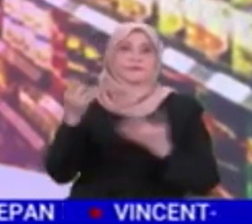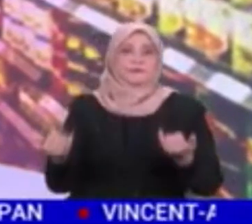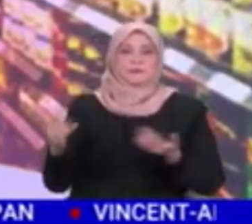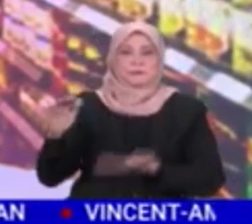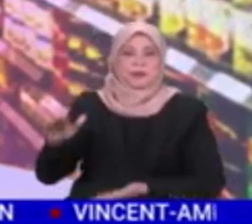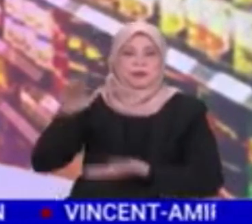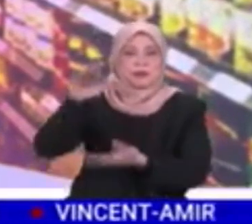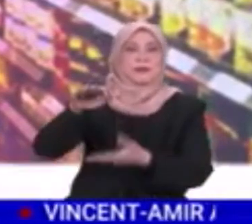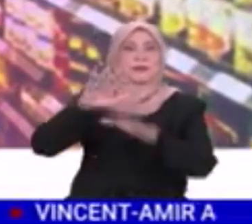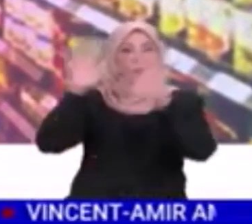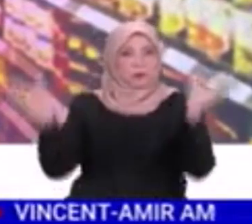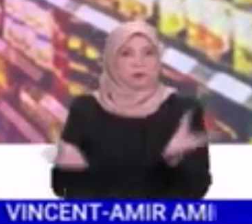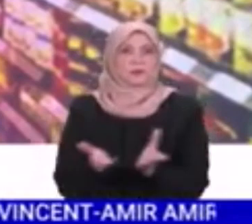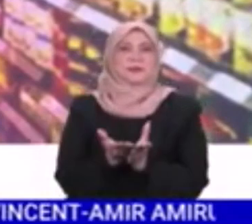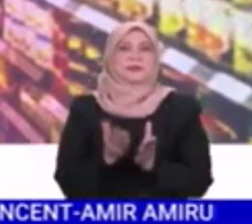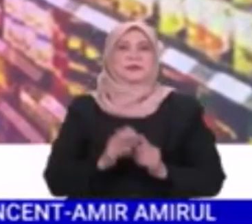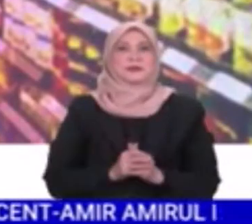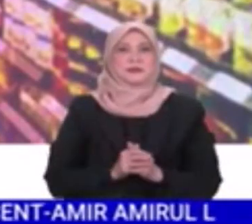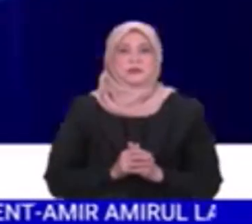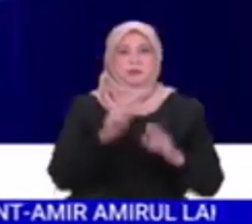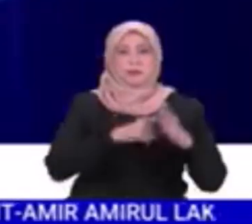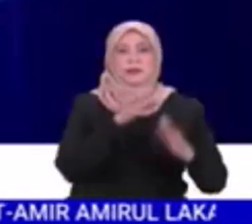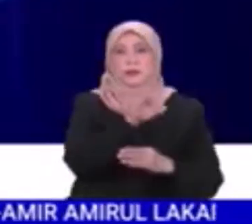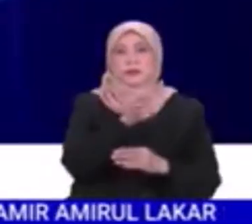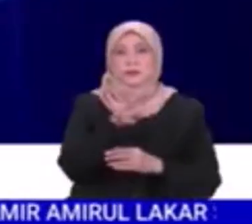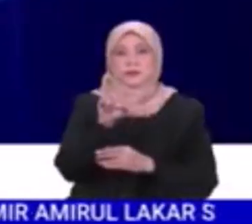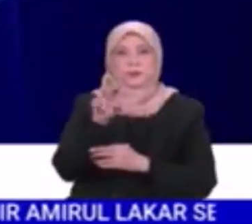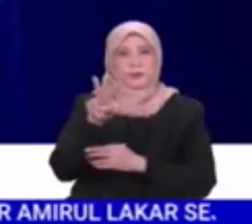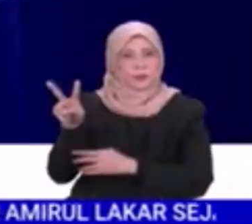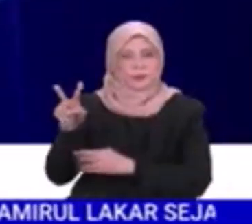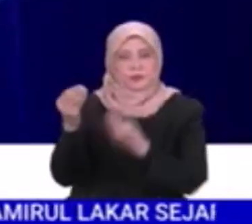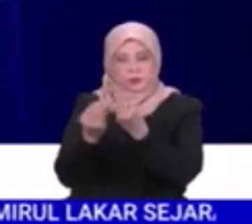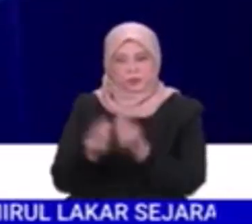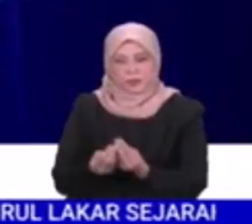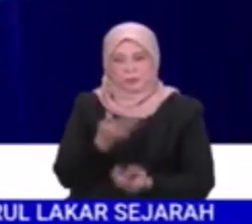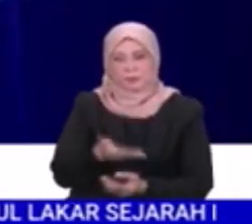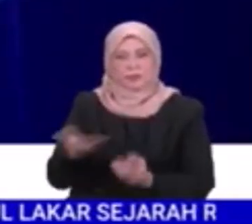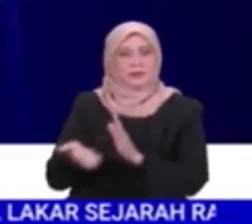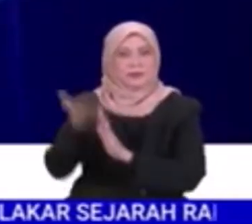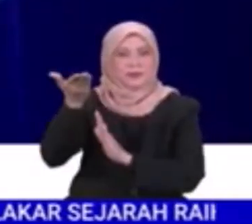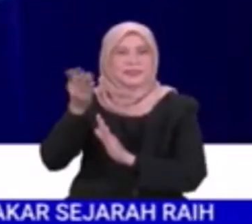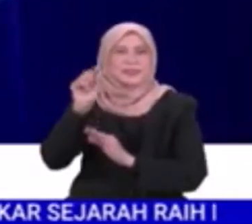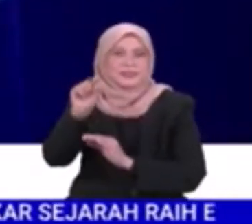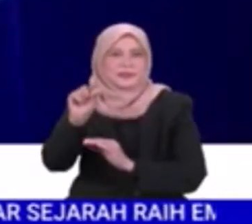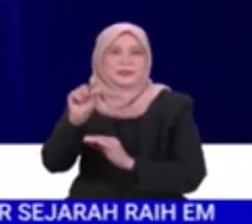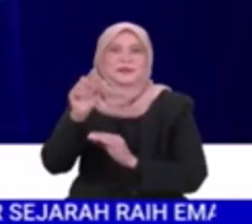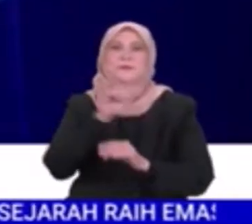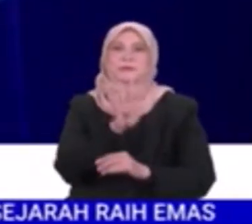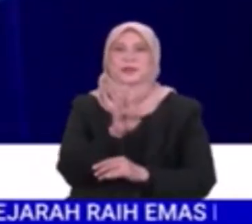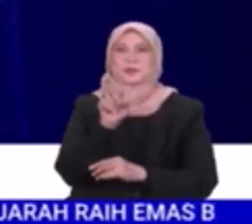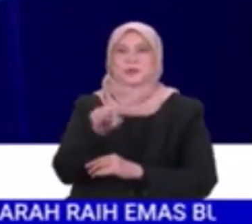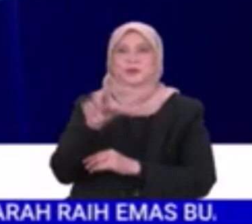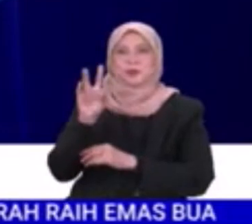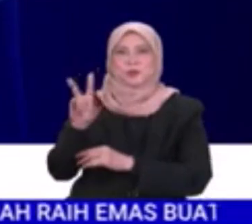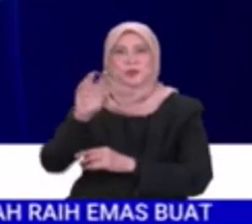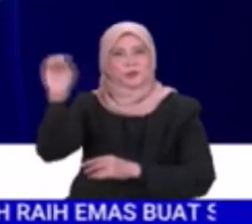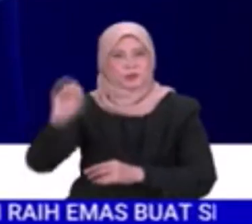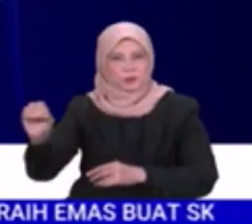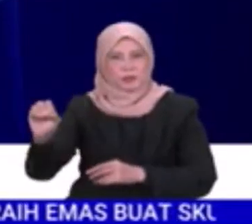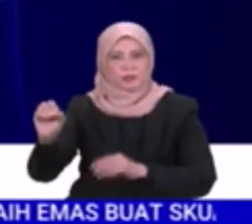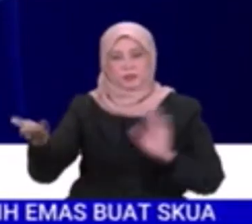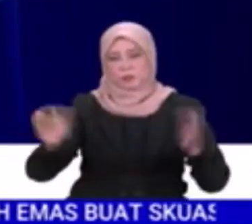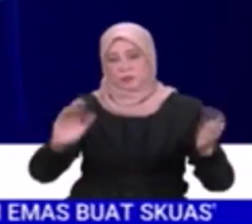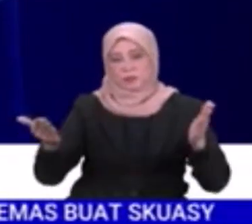bakalan Global bagi ogoh 2022 kadar inflasi negara meningkat sedikit kepada empat perpuluhan 700